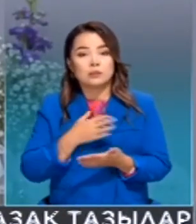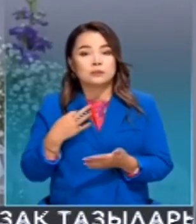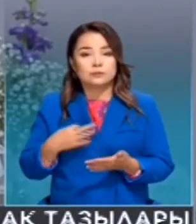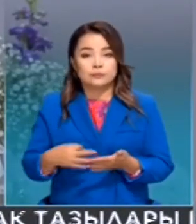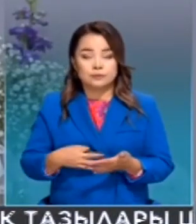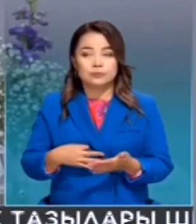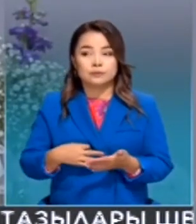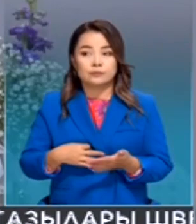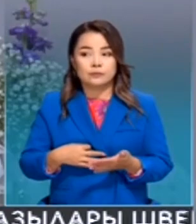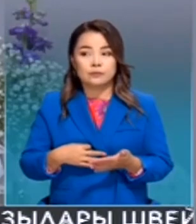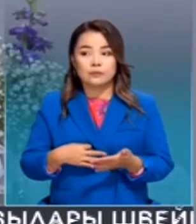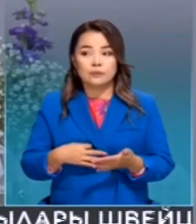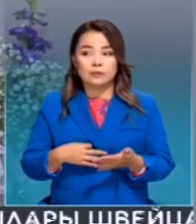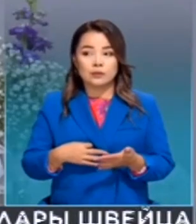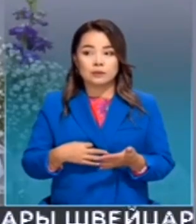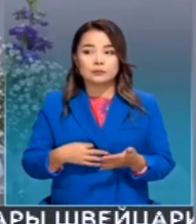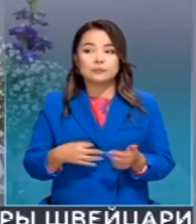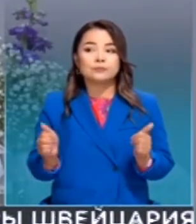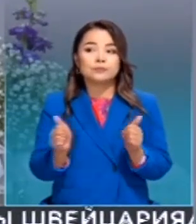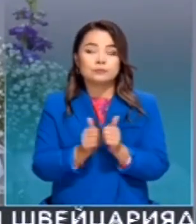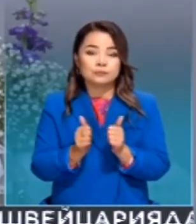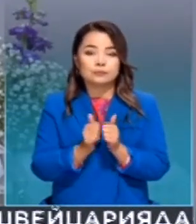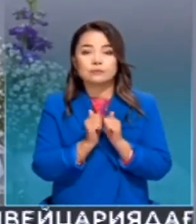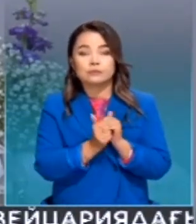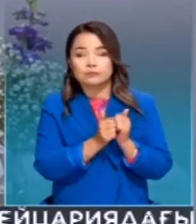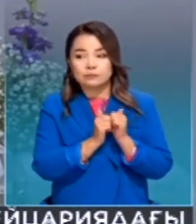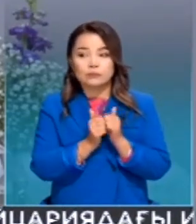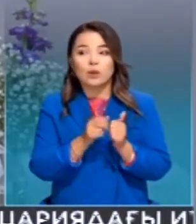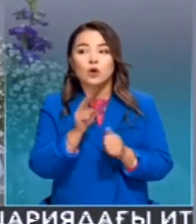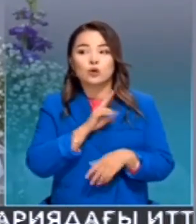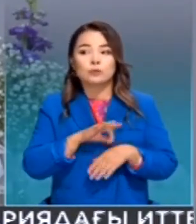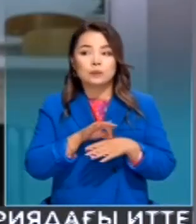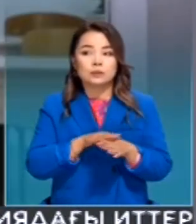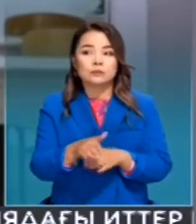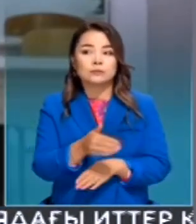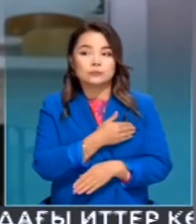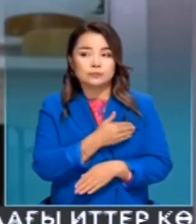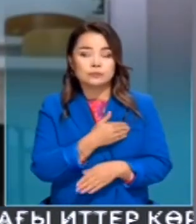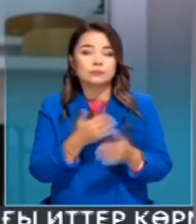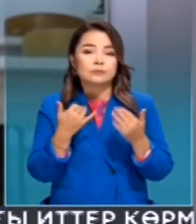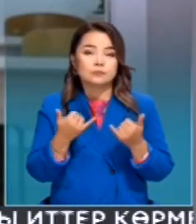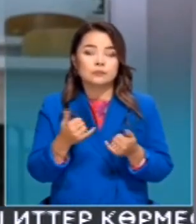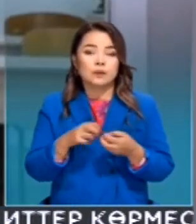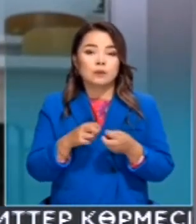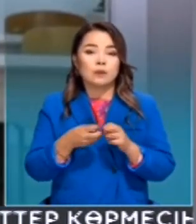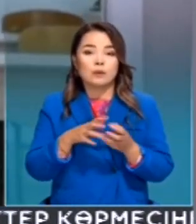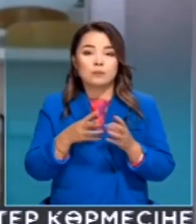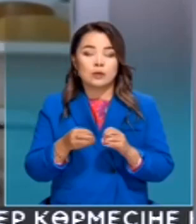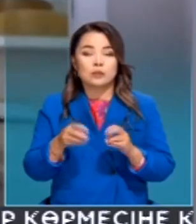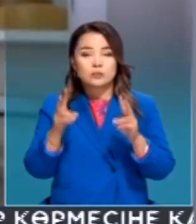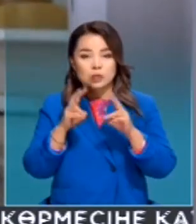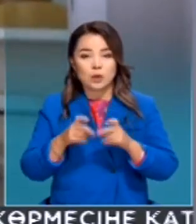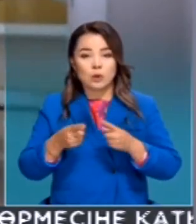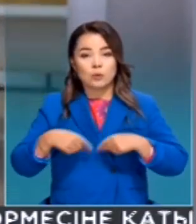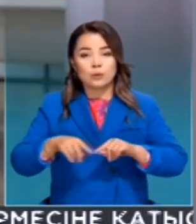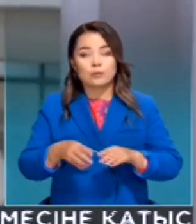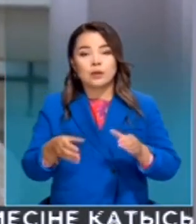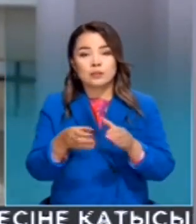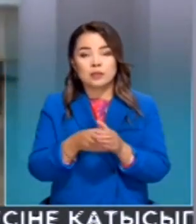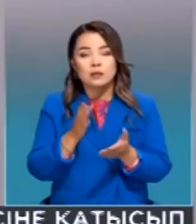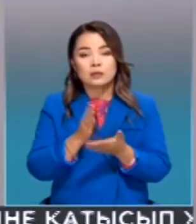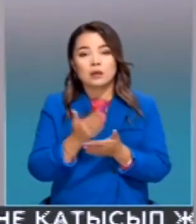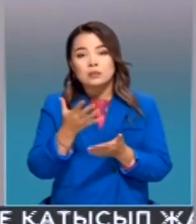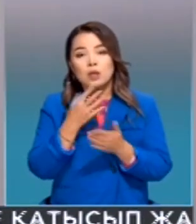жаңағы қасыма алып, былай жұмыс жасатқым келеді. Осы мәселені зерттеп жүрген қоғам белсендісі Ағлен